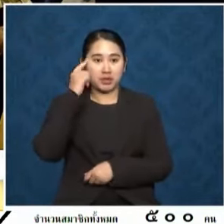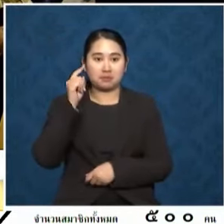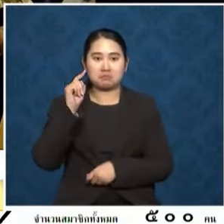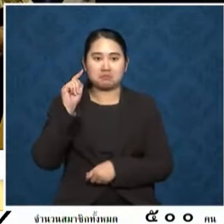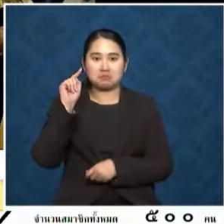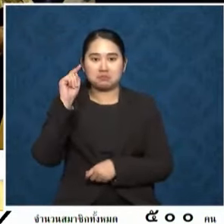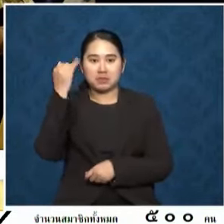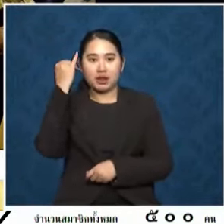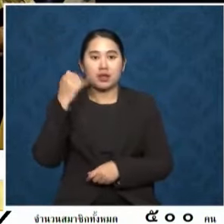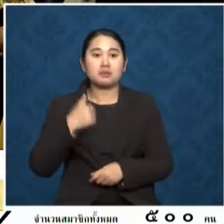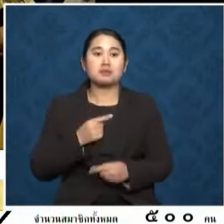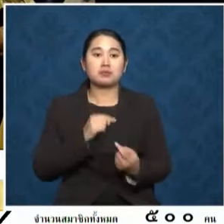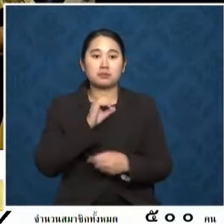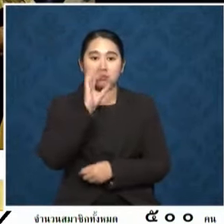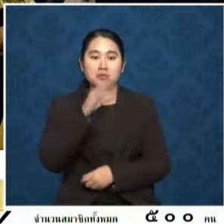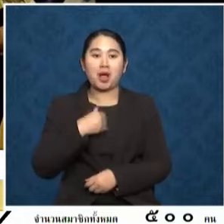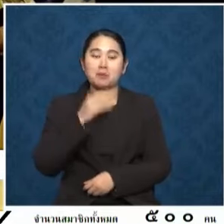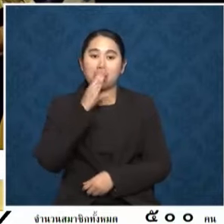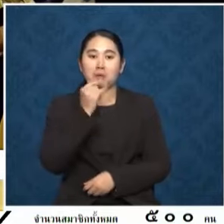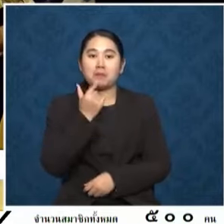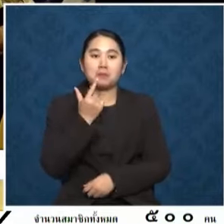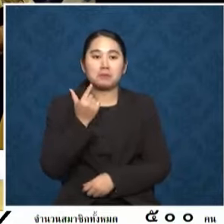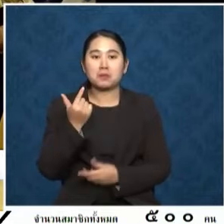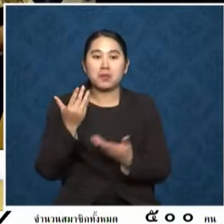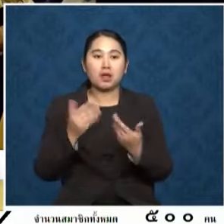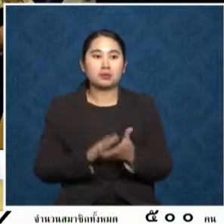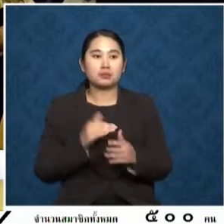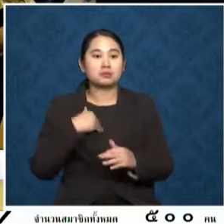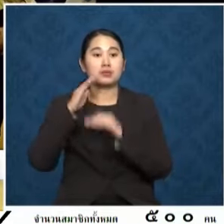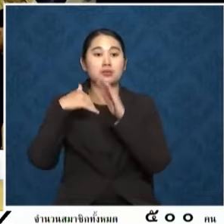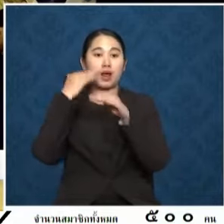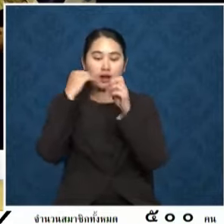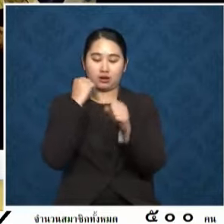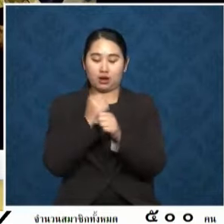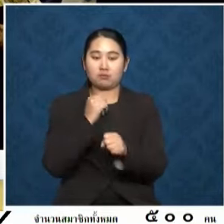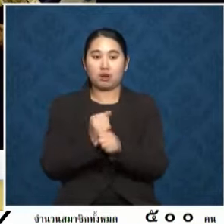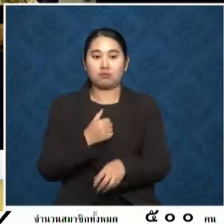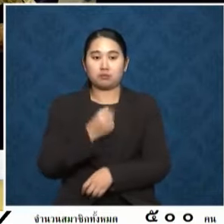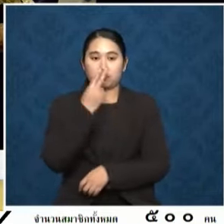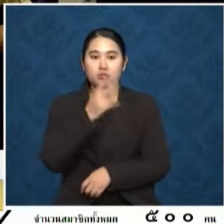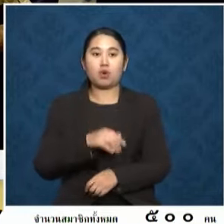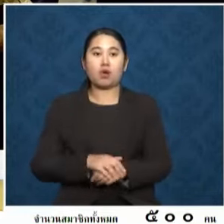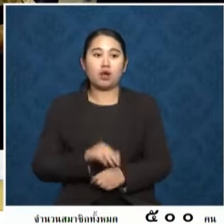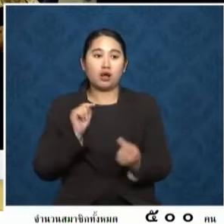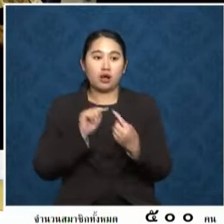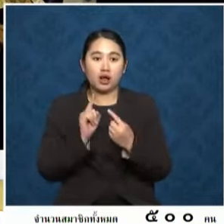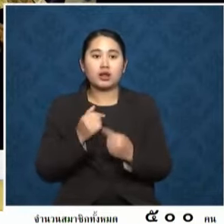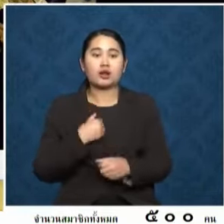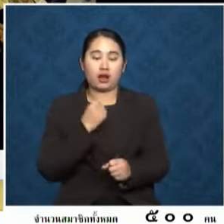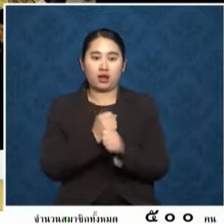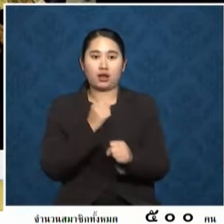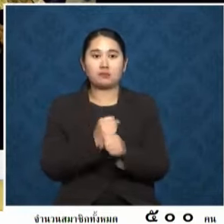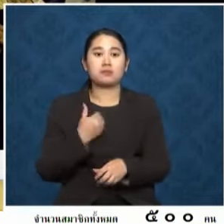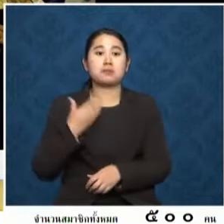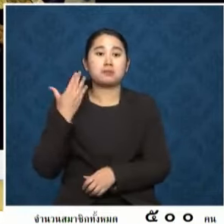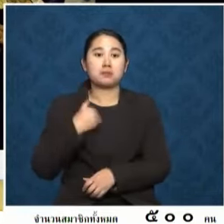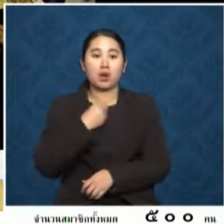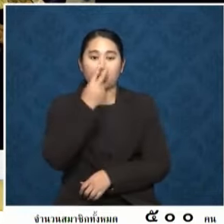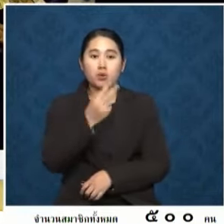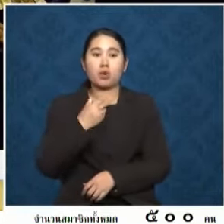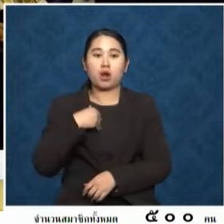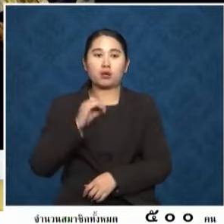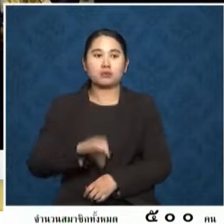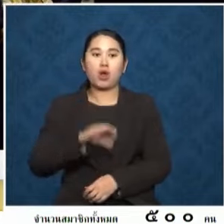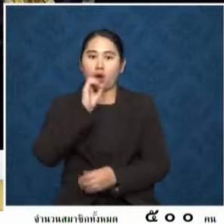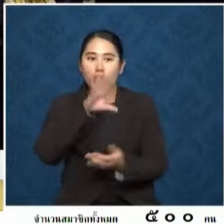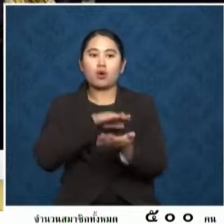รค์และปากบอกว่าสร้างสรรค์ปากบอกว่าพัฒนาฟังตรงกลางแต่สิ่งที่ทำเมื่อกี้นี้ขออนุญ